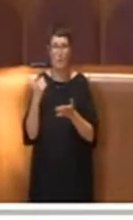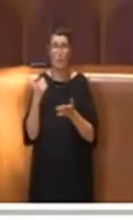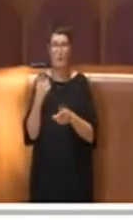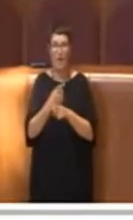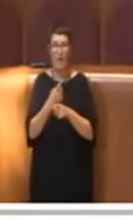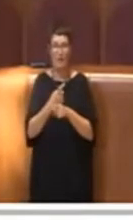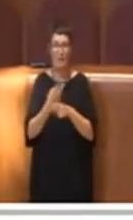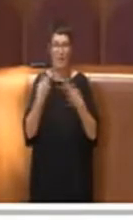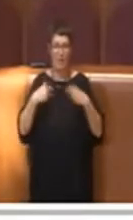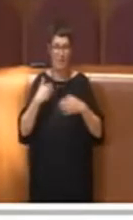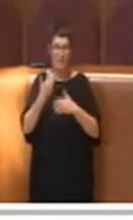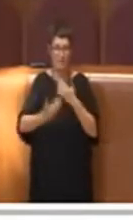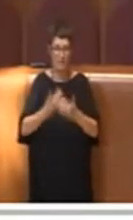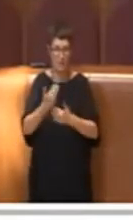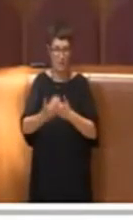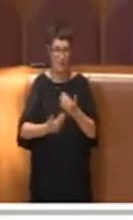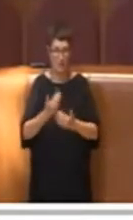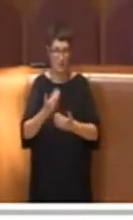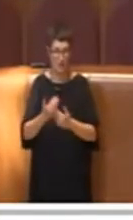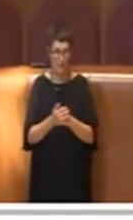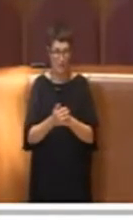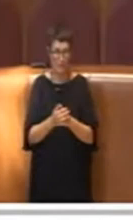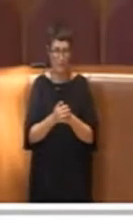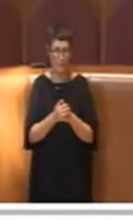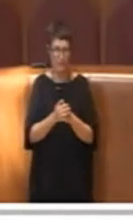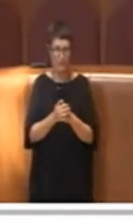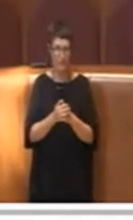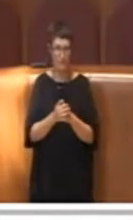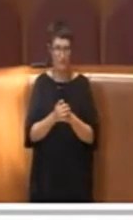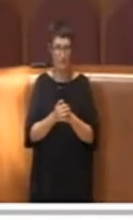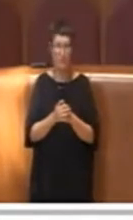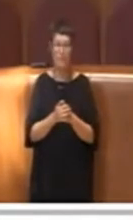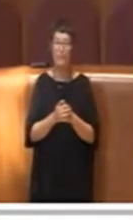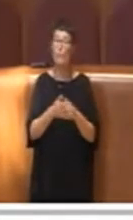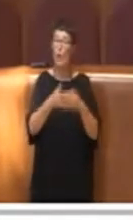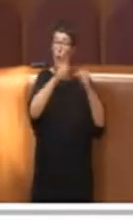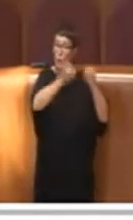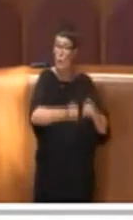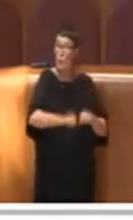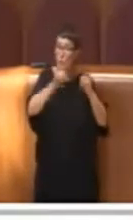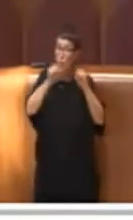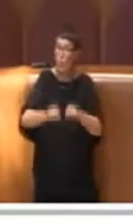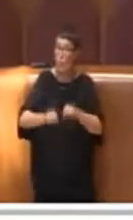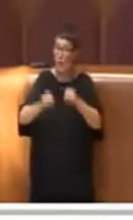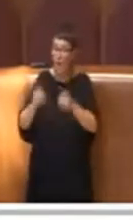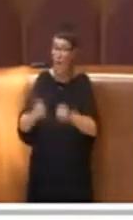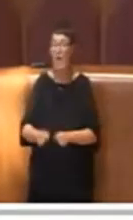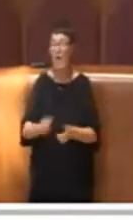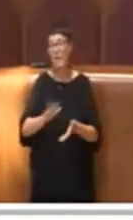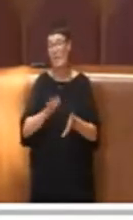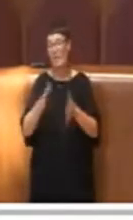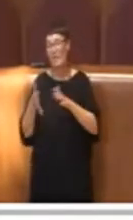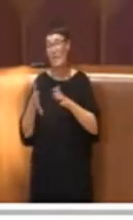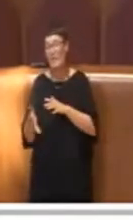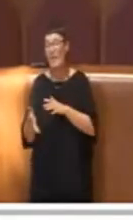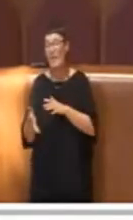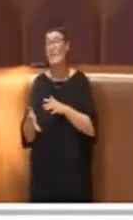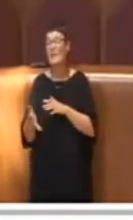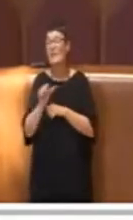infiltrazione maggiore, quindi diciamo, si finirebbero per favorire coloro che hanno disponibilità di capitali